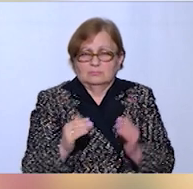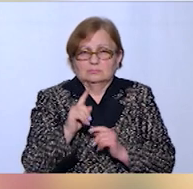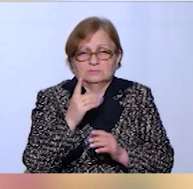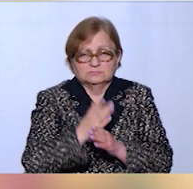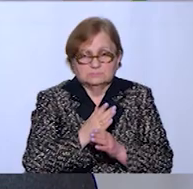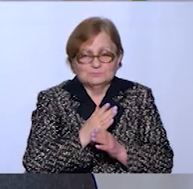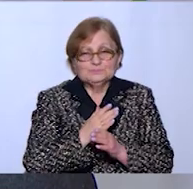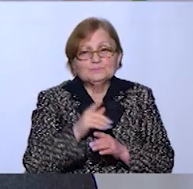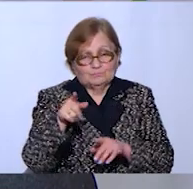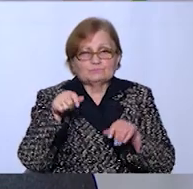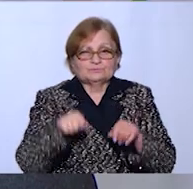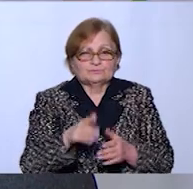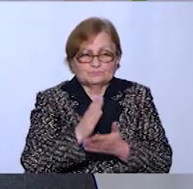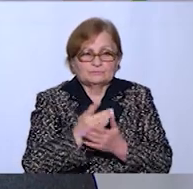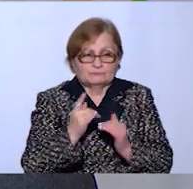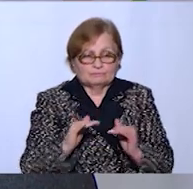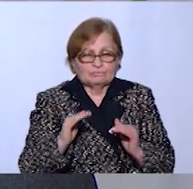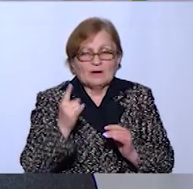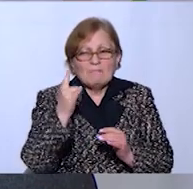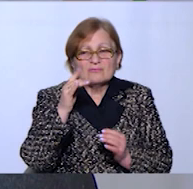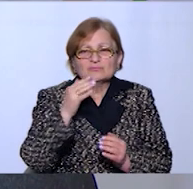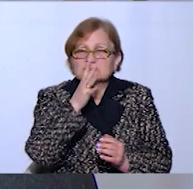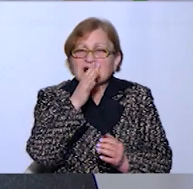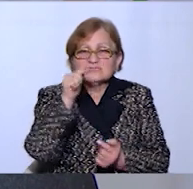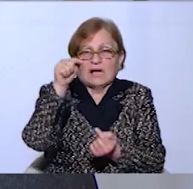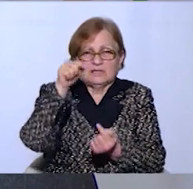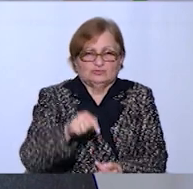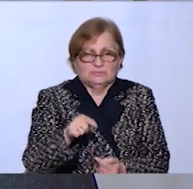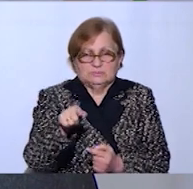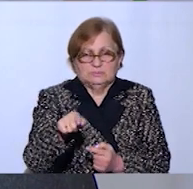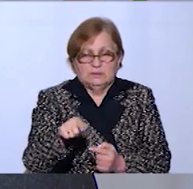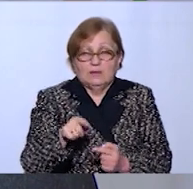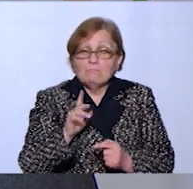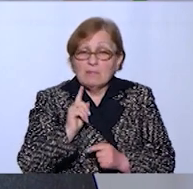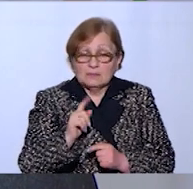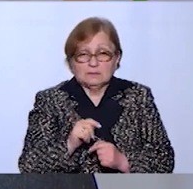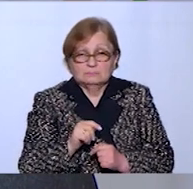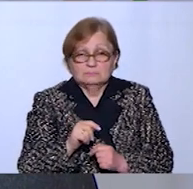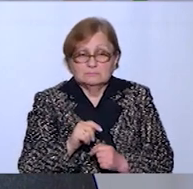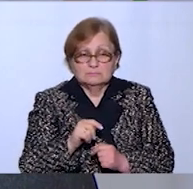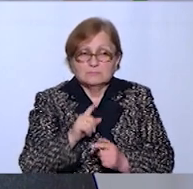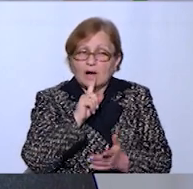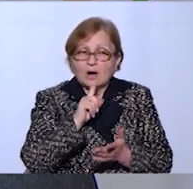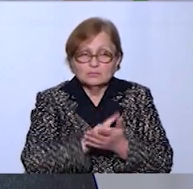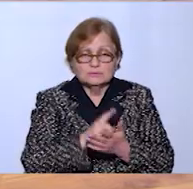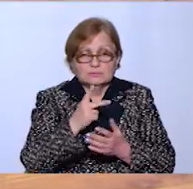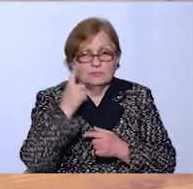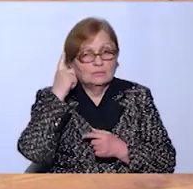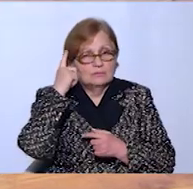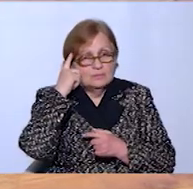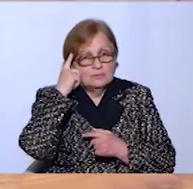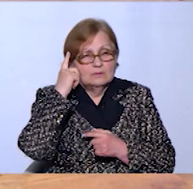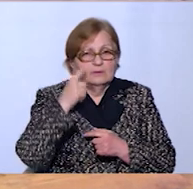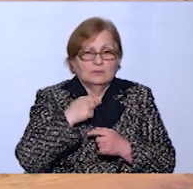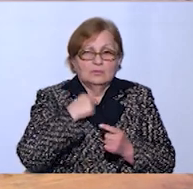ამ ვირუსთან ბრძოლის პროცესში. ეს ალბათ უნდა გააცნობიერონ, ეს არის ძალიან მნიშვნელოვანი. და კიდევ ერთი, რომ